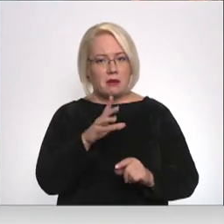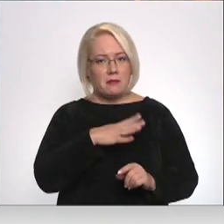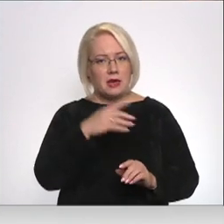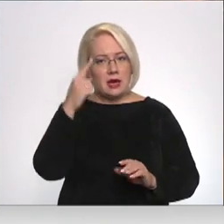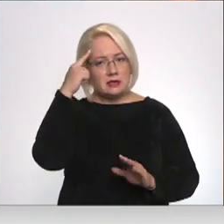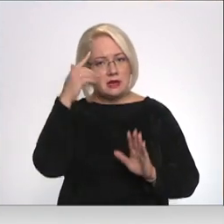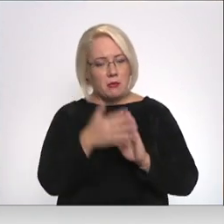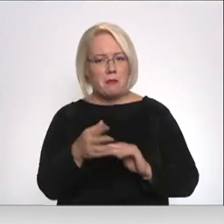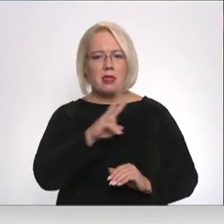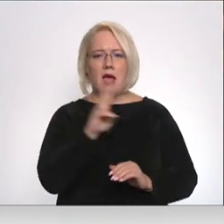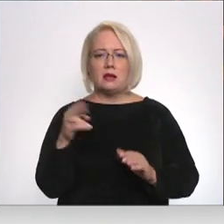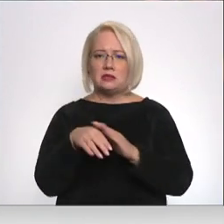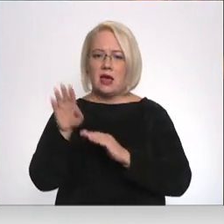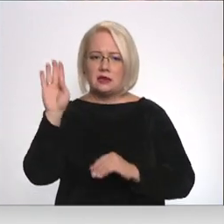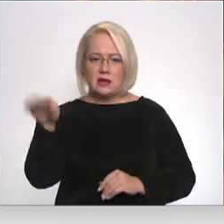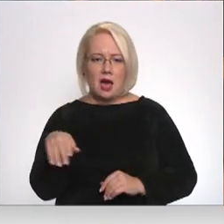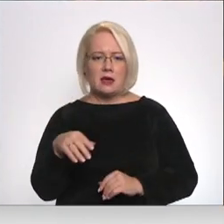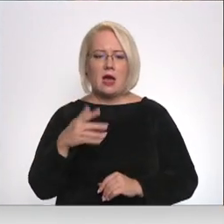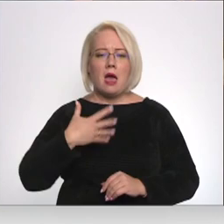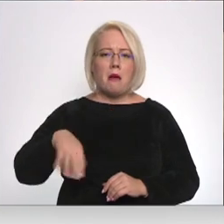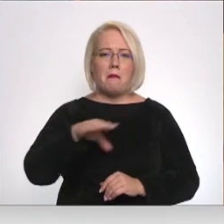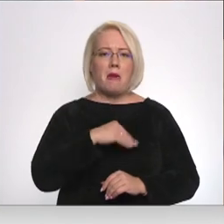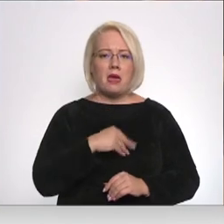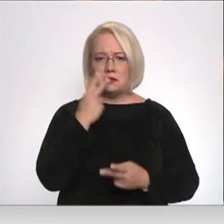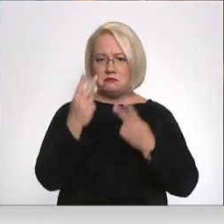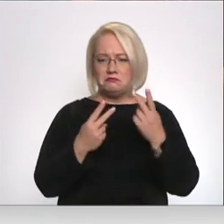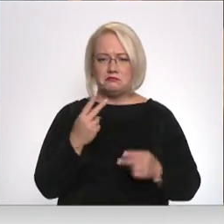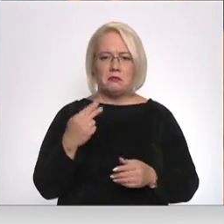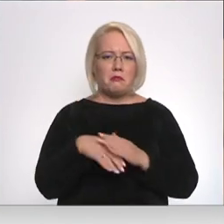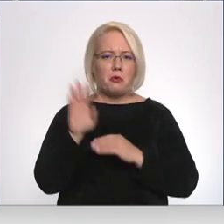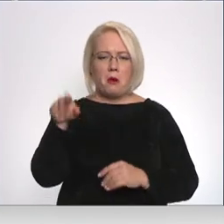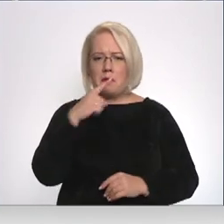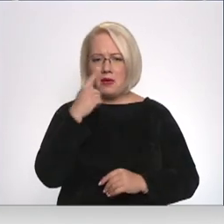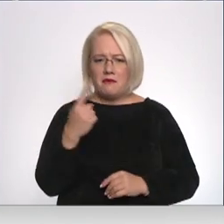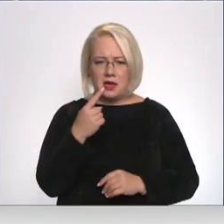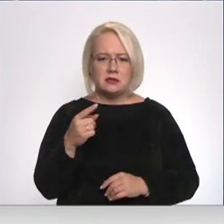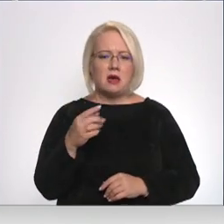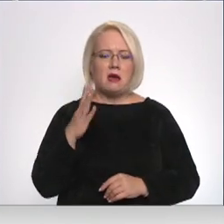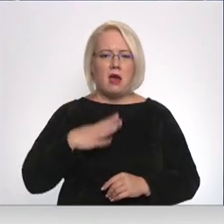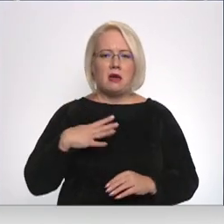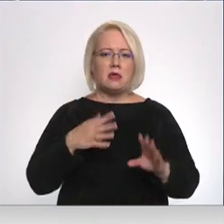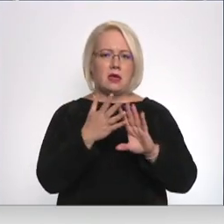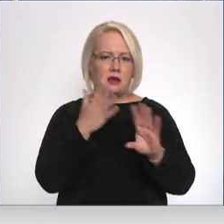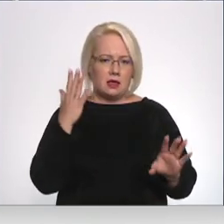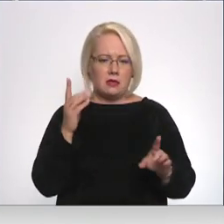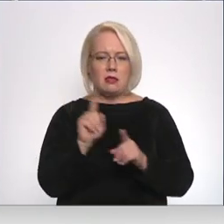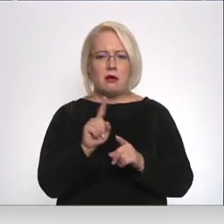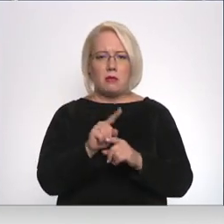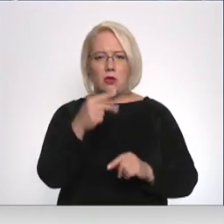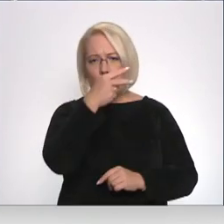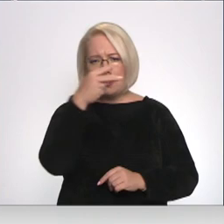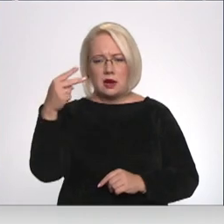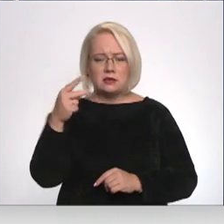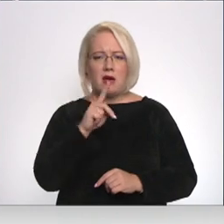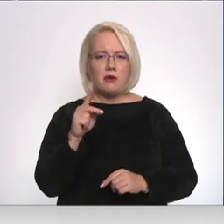tomēr devās prom? Cik mēs novērojām, projām nedevās, visi palika uzcītīgi gaidīt, tāpat kā otrajā stāvā ir arī